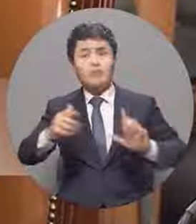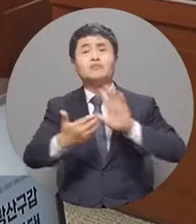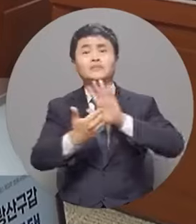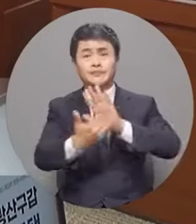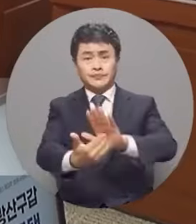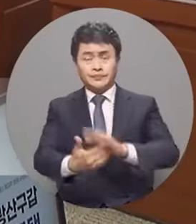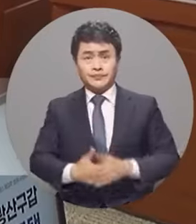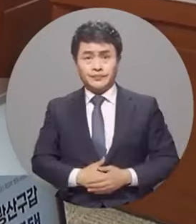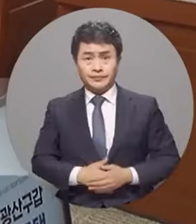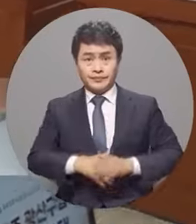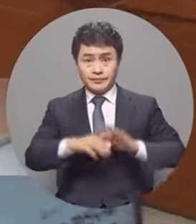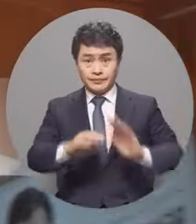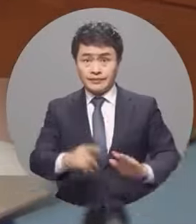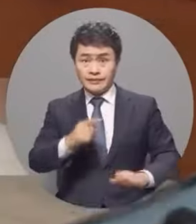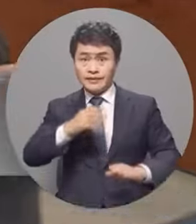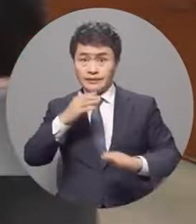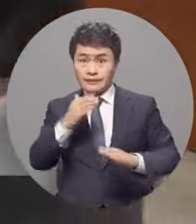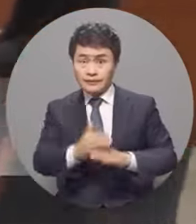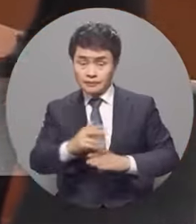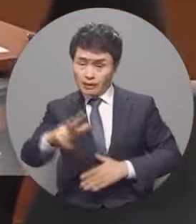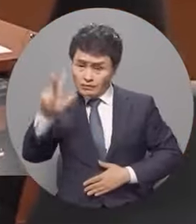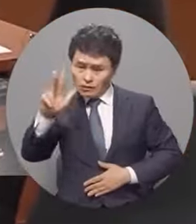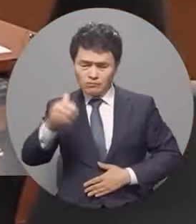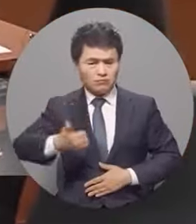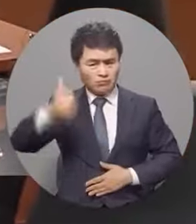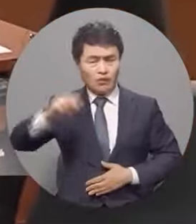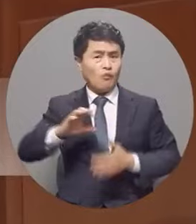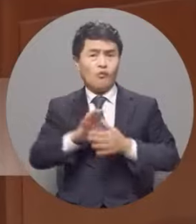거부했습니다. 민주당은 선서 여부와